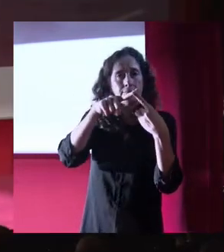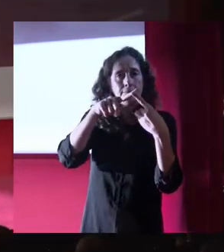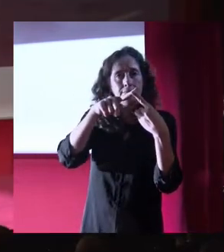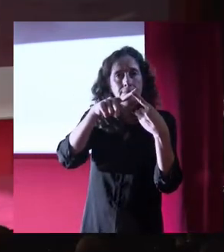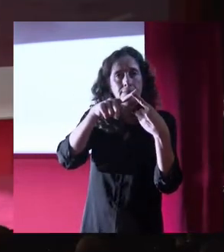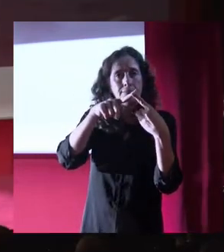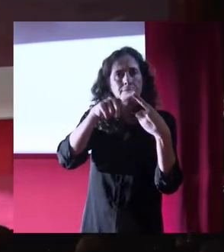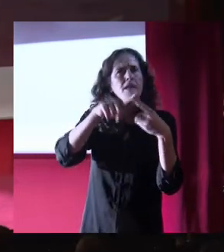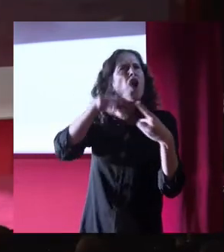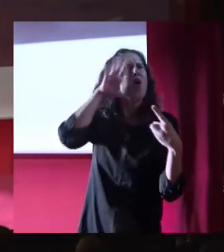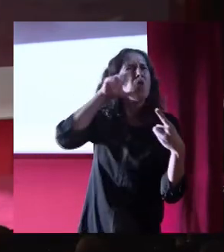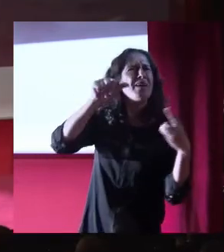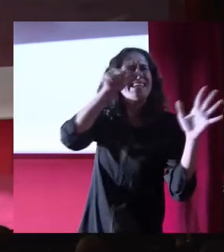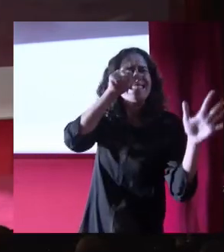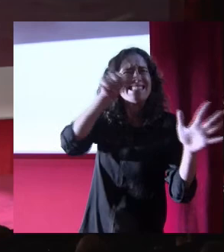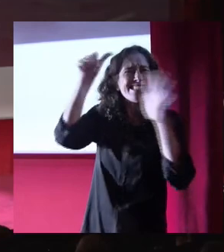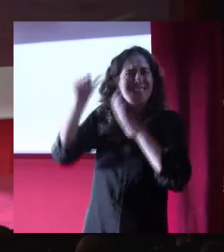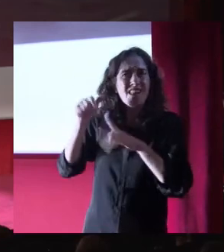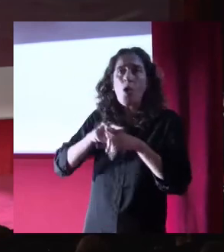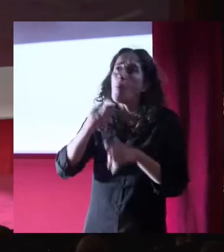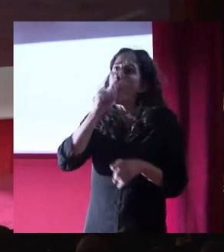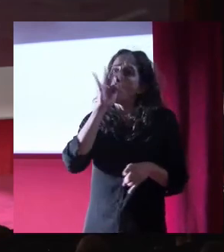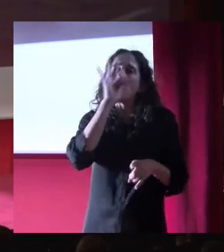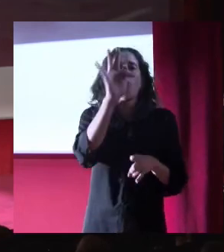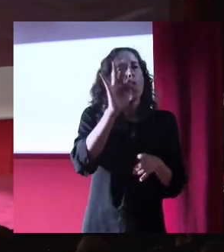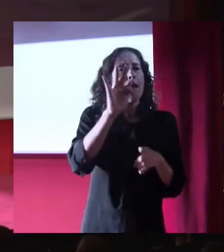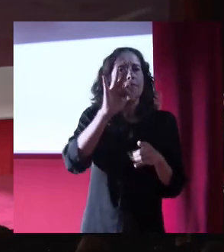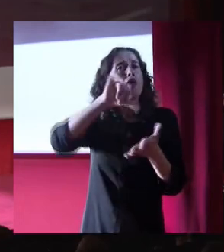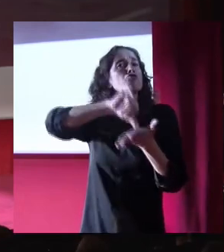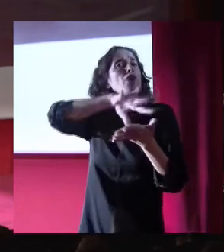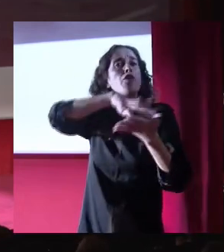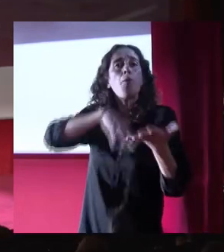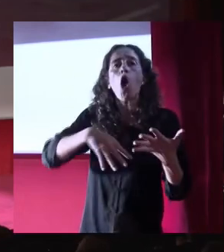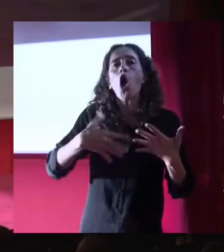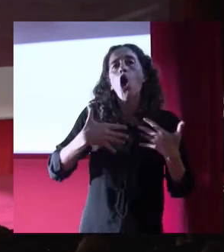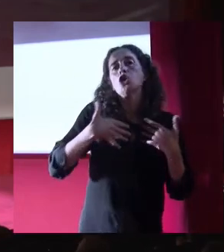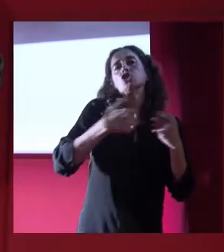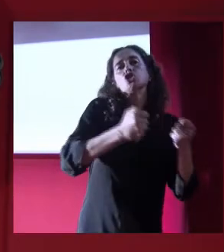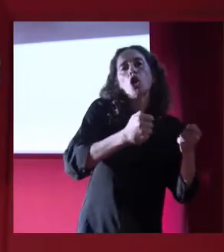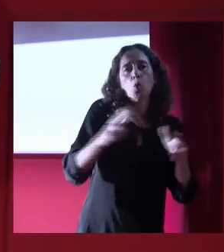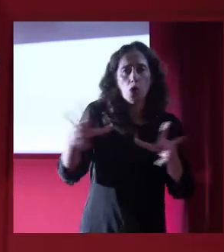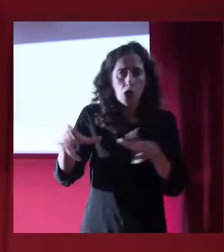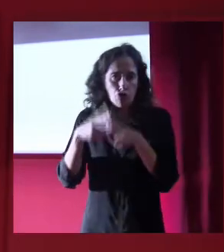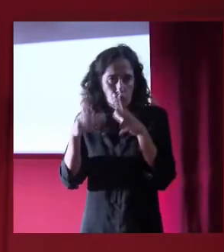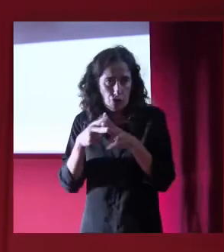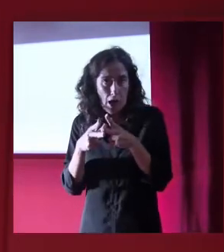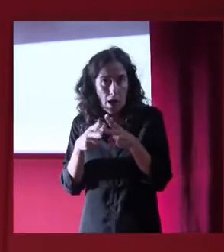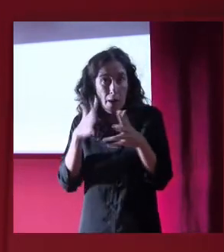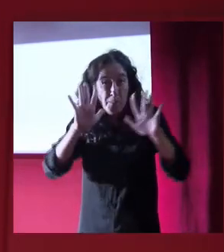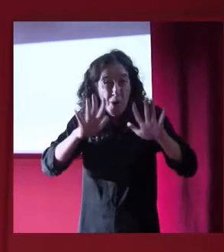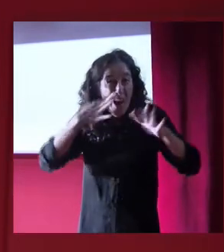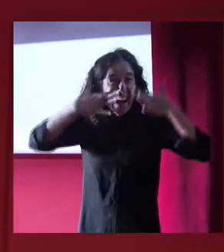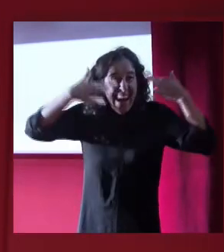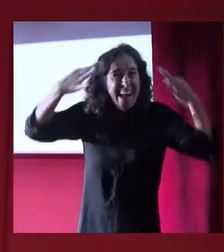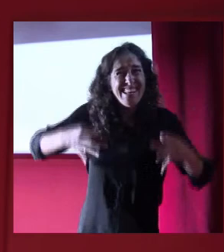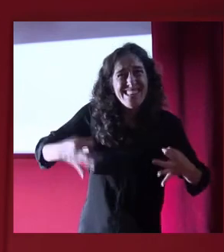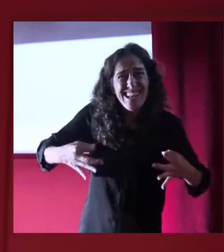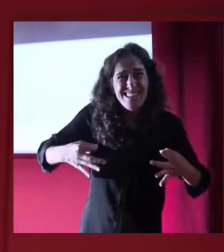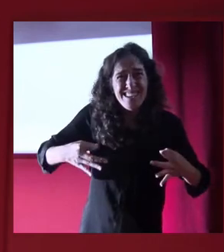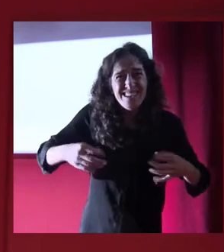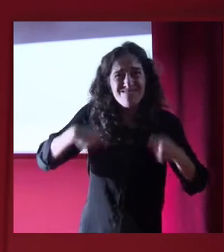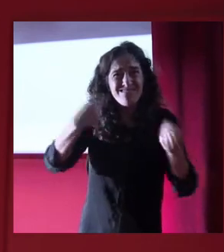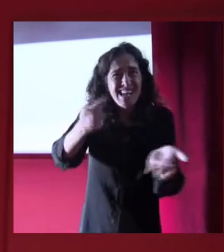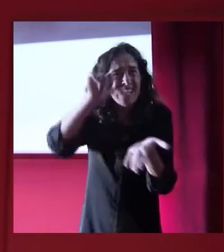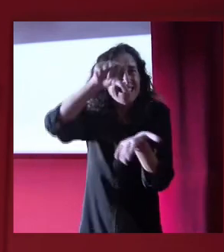qui ens governa des de fa 6 anys ens havia promès una Barcelona saludable i social. Però en realitat ens està deixant